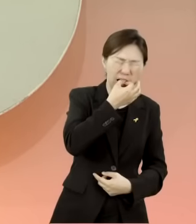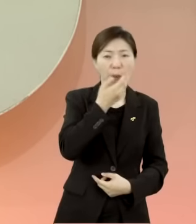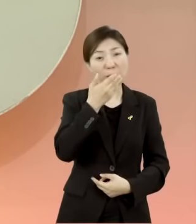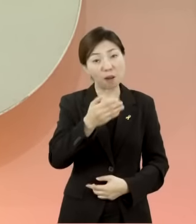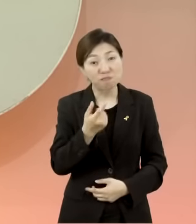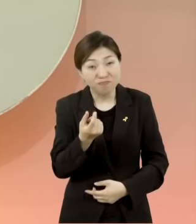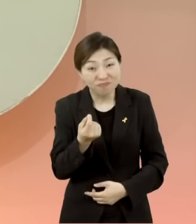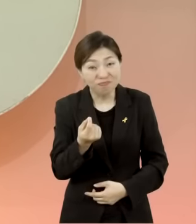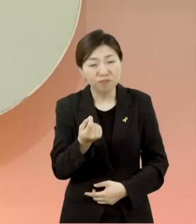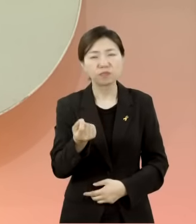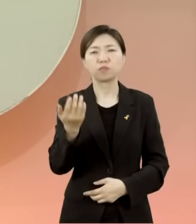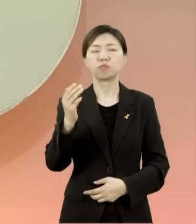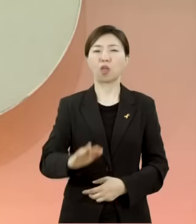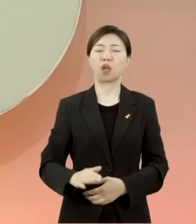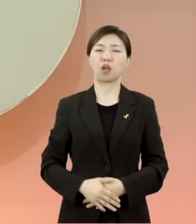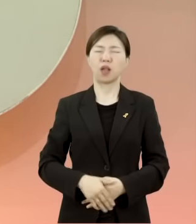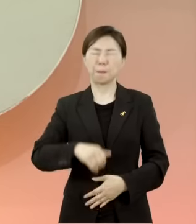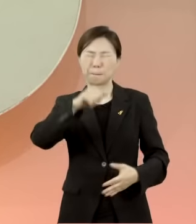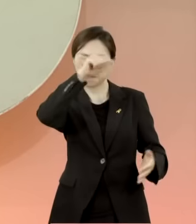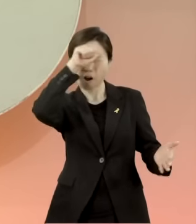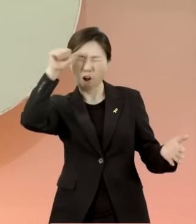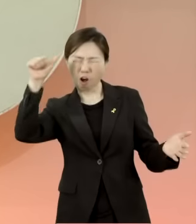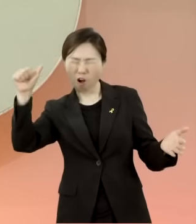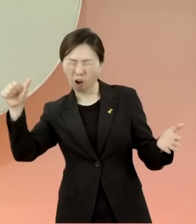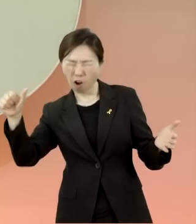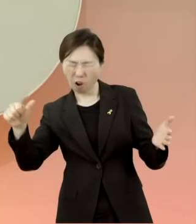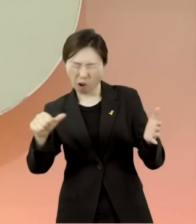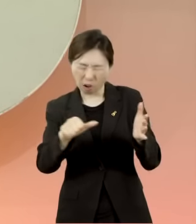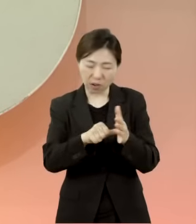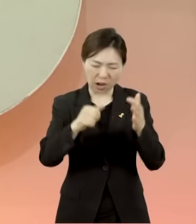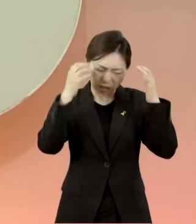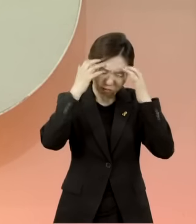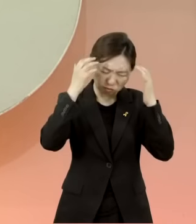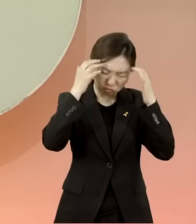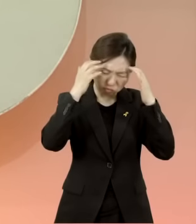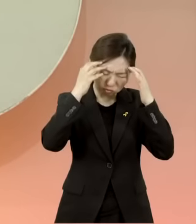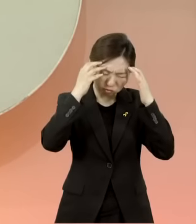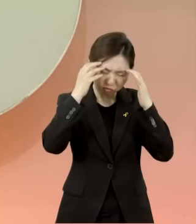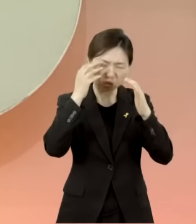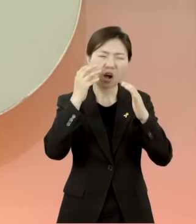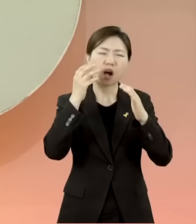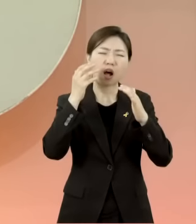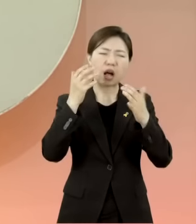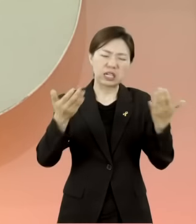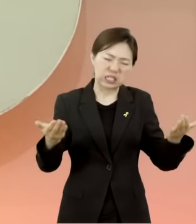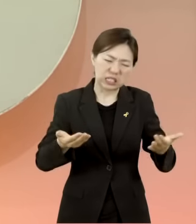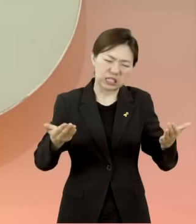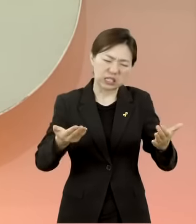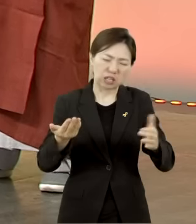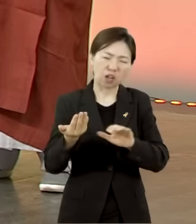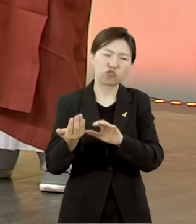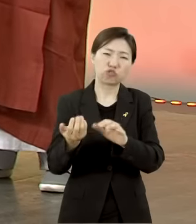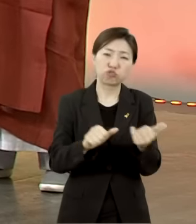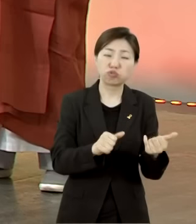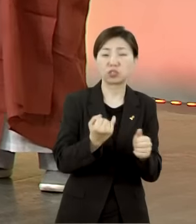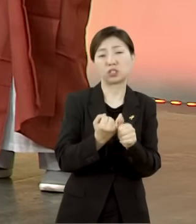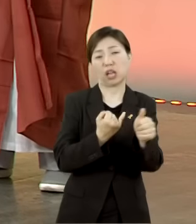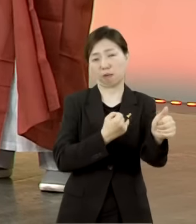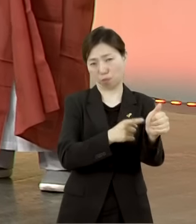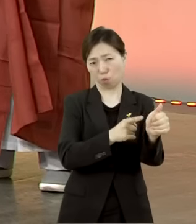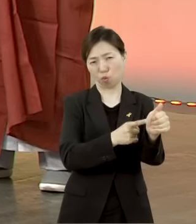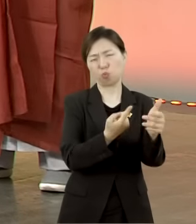있잖아요 평생 고생만 하다가 죽은 우리 남편을 위해서 남편의